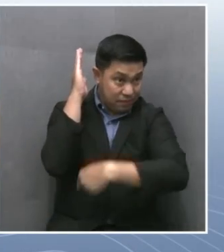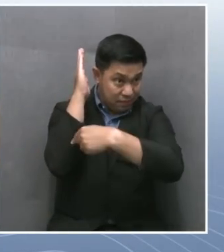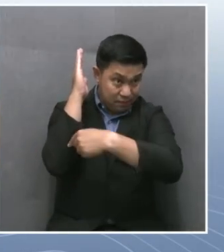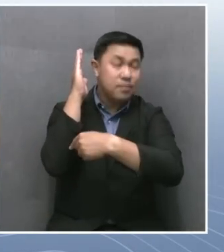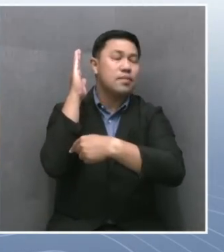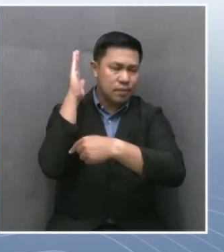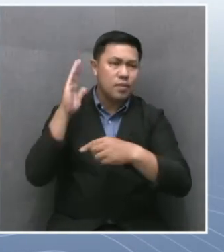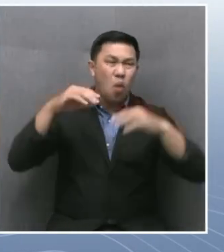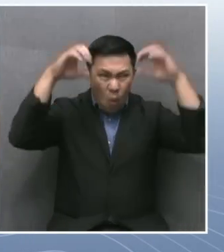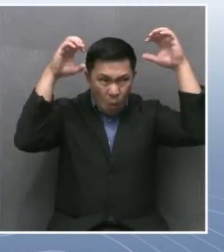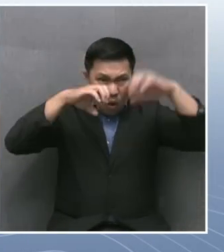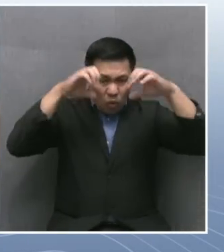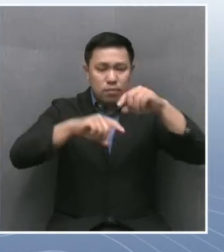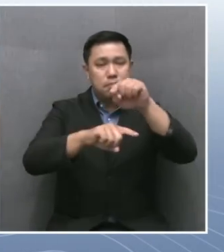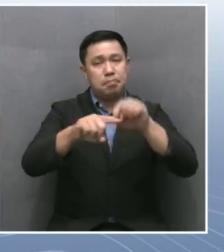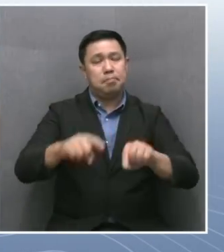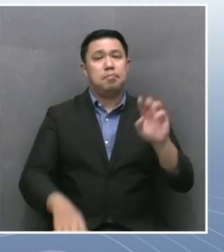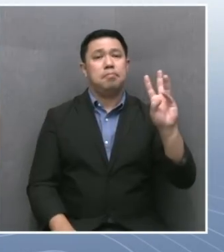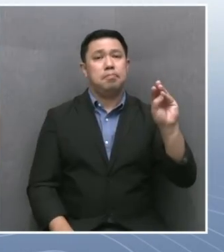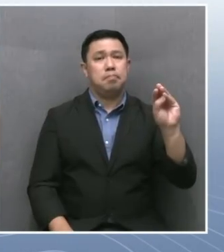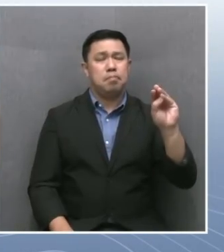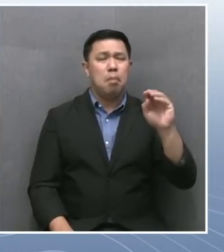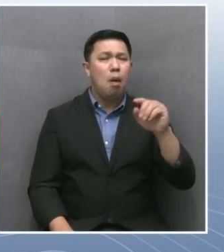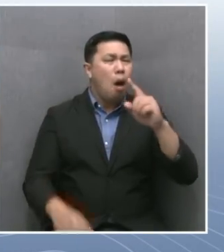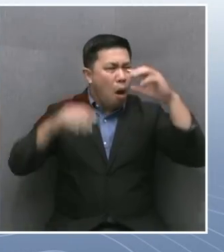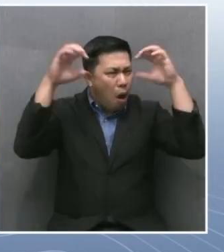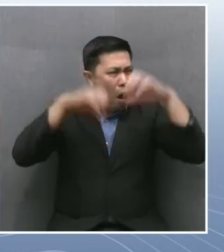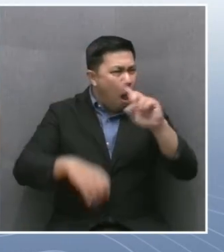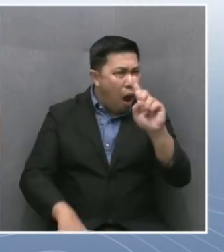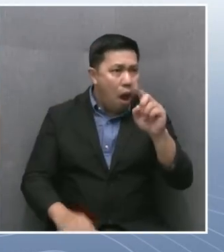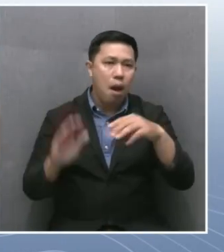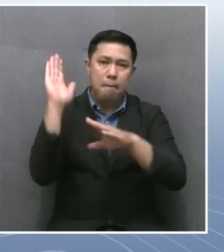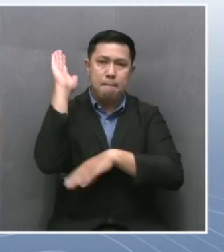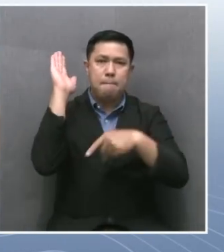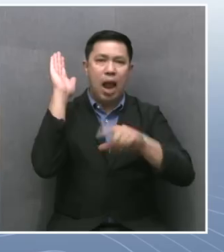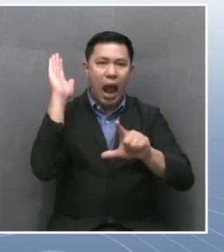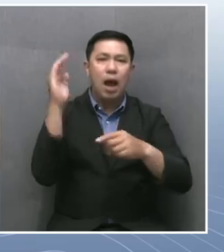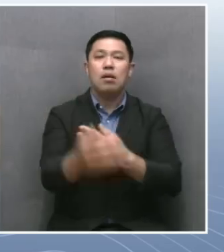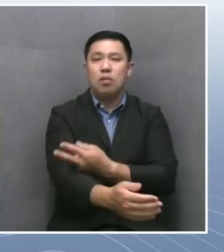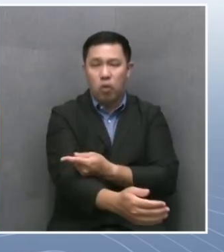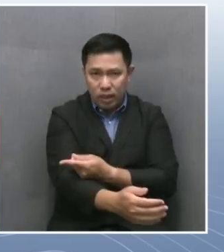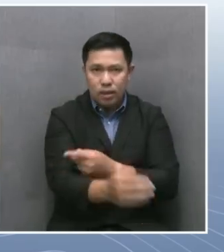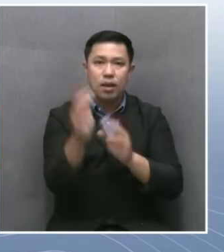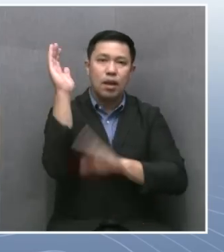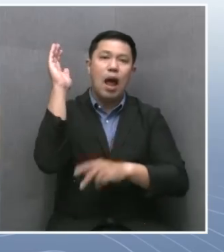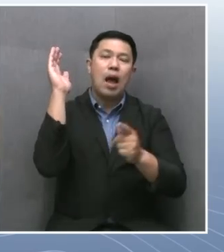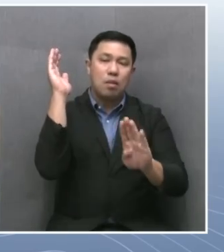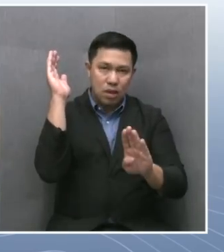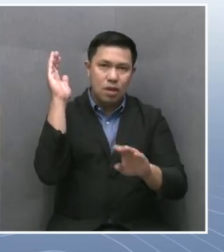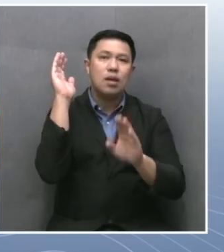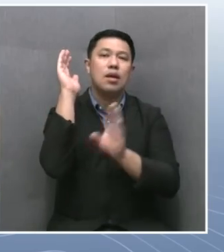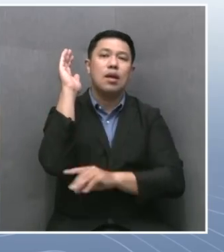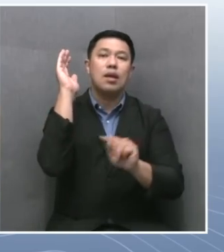ราวๆร้อยละ 60ของพื้นที่ส่วนมากบริเวณจังหวัดพังงาภูเก็ตกระบี่ตรังและจังหวัด